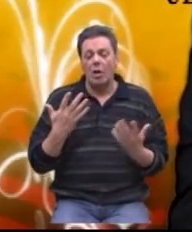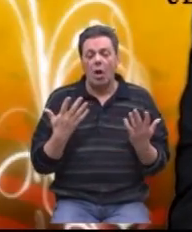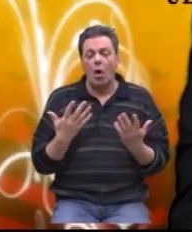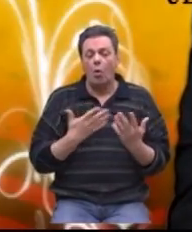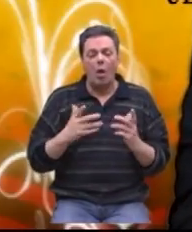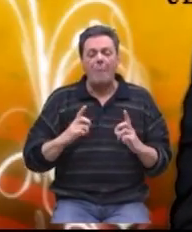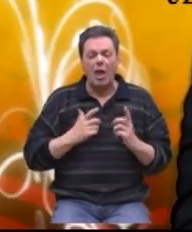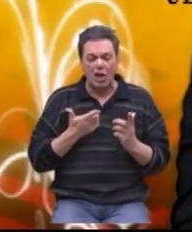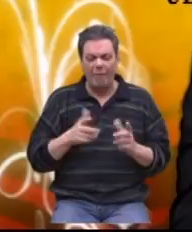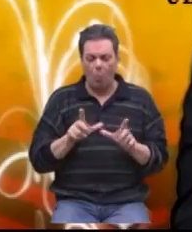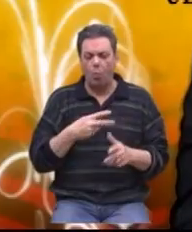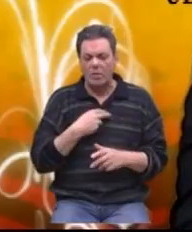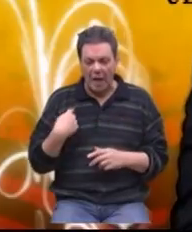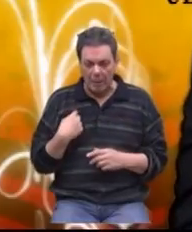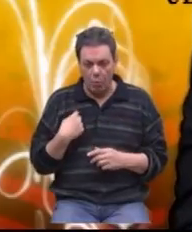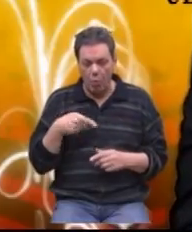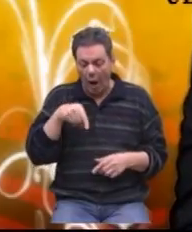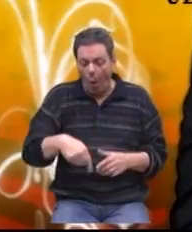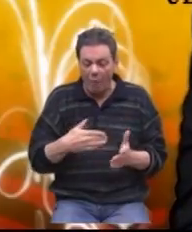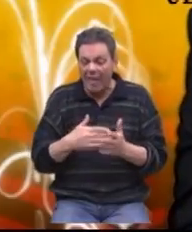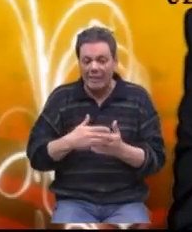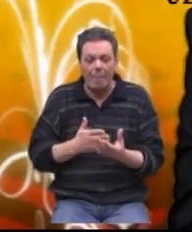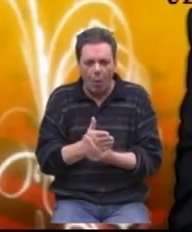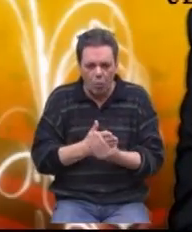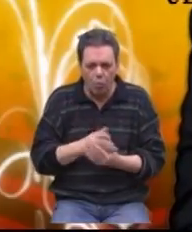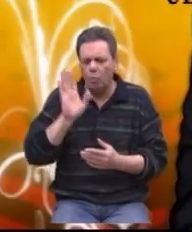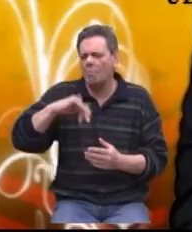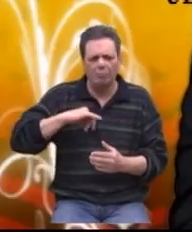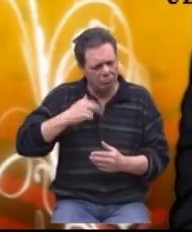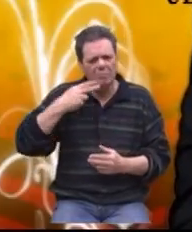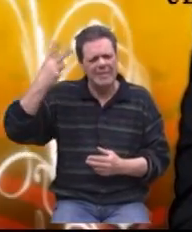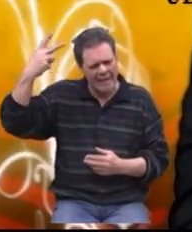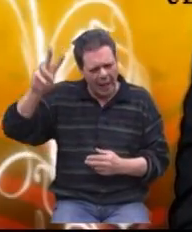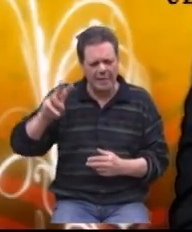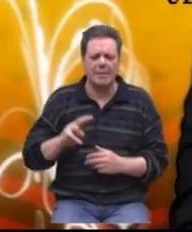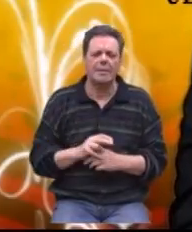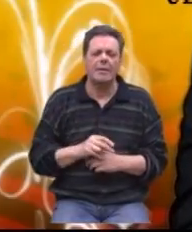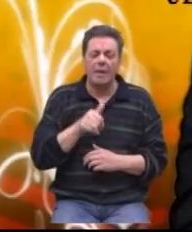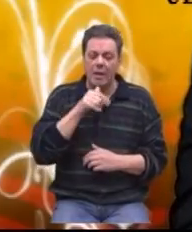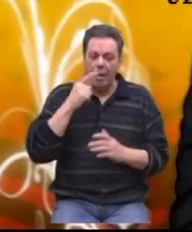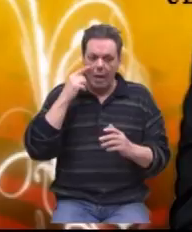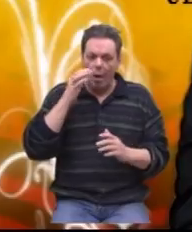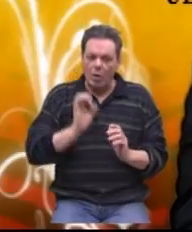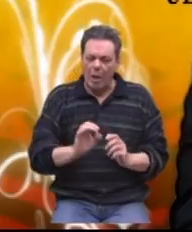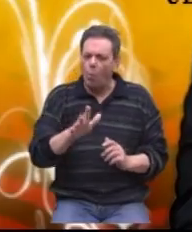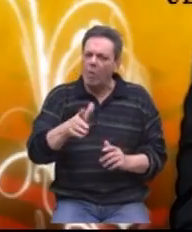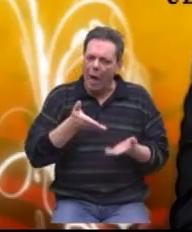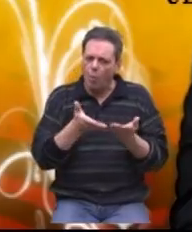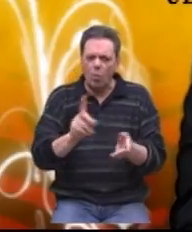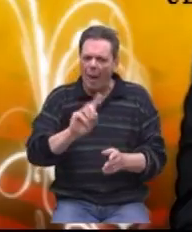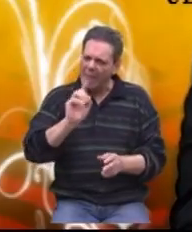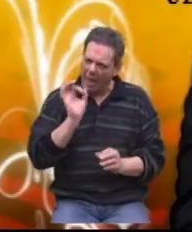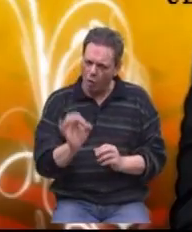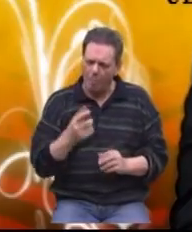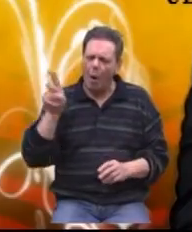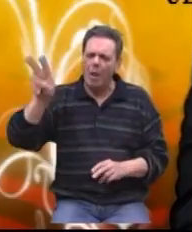koji ne živi na području grada Zagreba, a ovdje zatreba uslugu, čak i stranac, i ocjeni da pružena usluga nije zadovoljavajuća, on